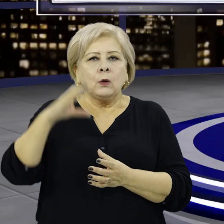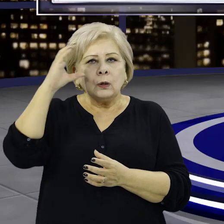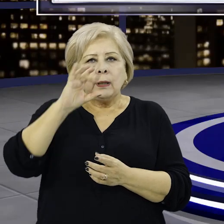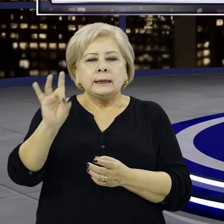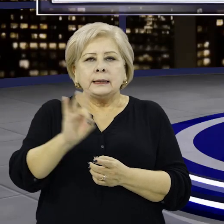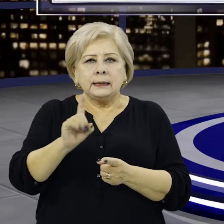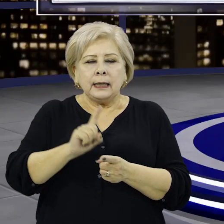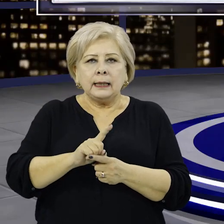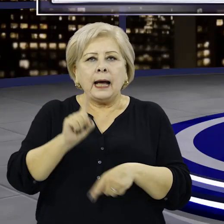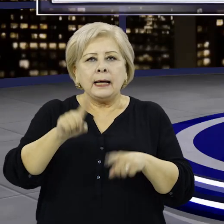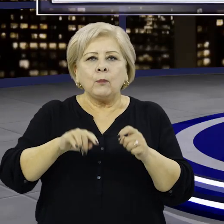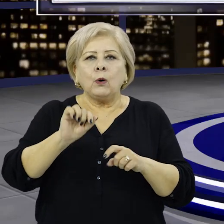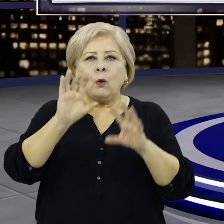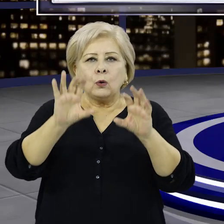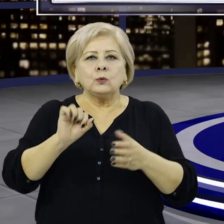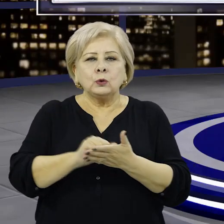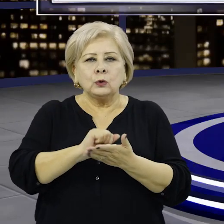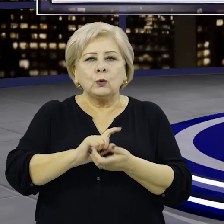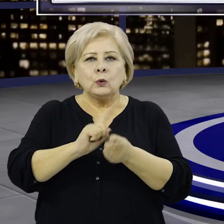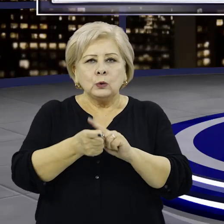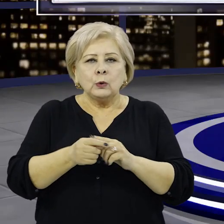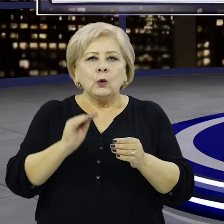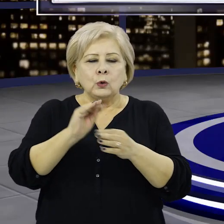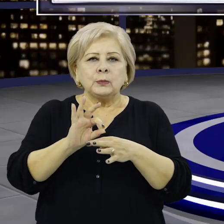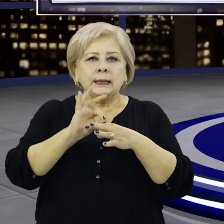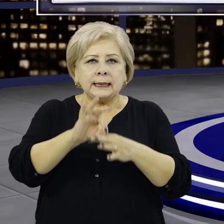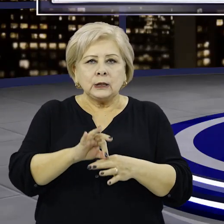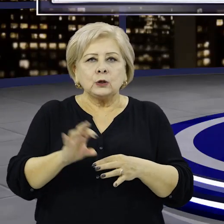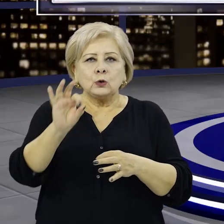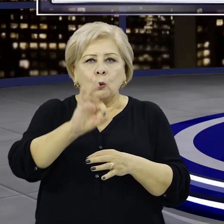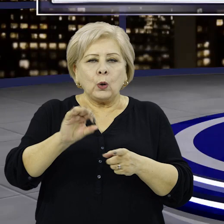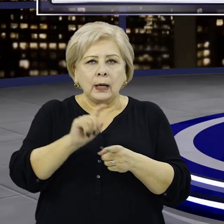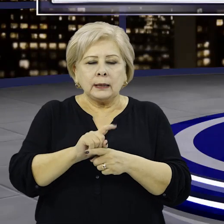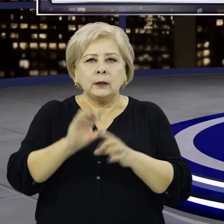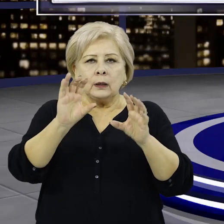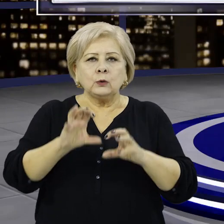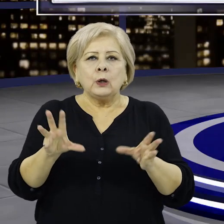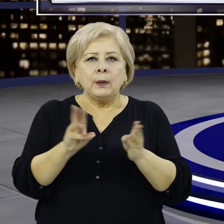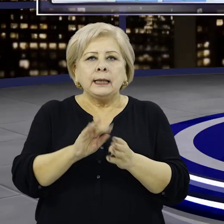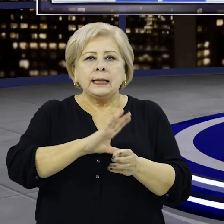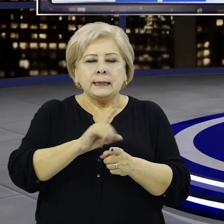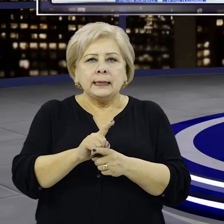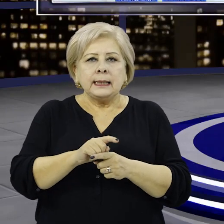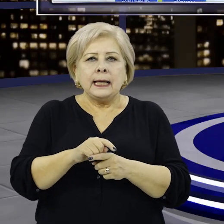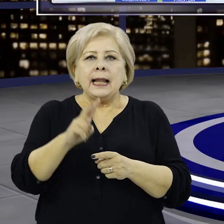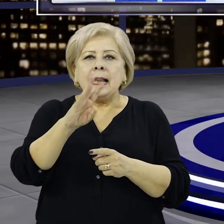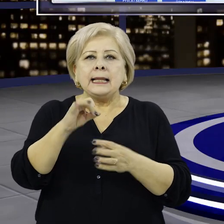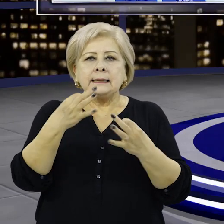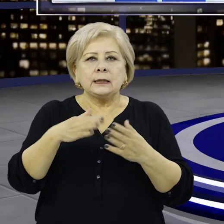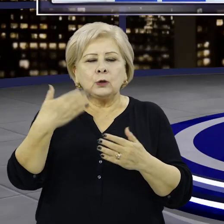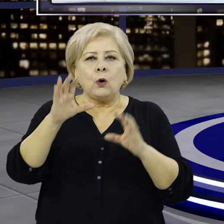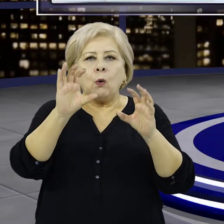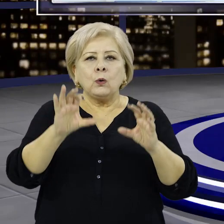O'zbekiston Respublikasining ayrim qonun hujjatlariga o'zgartirish va qo'shimchalar kiritish to'g'risidagi qonun bilan esa litsenziyalashga